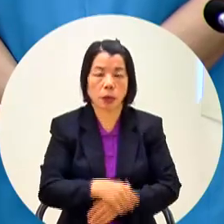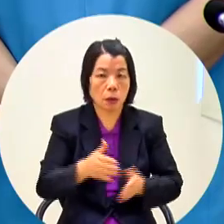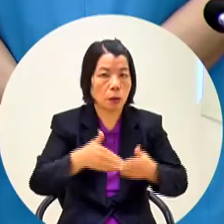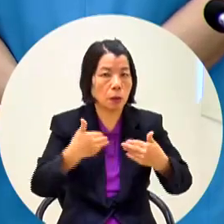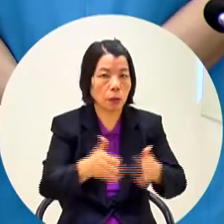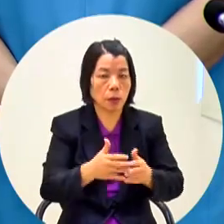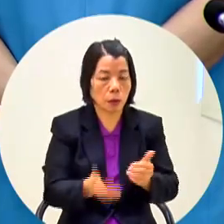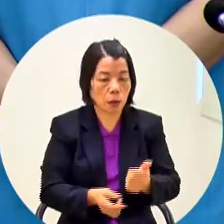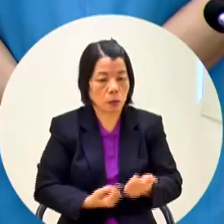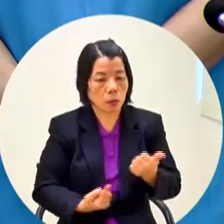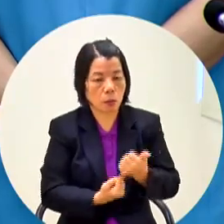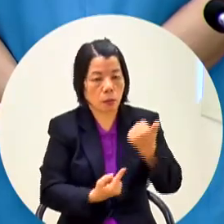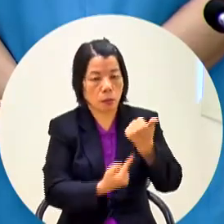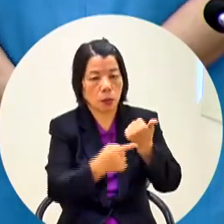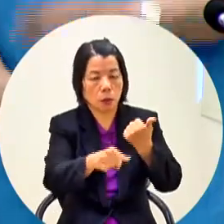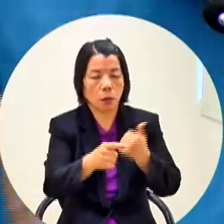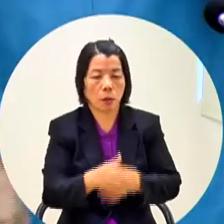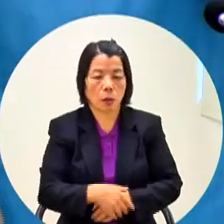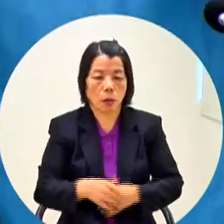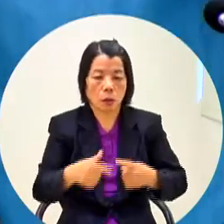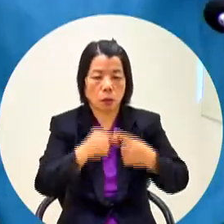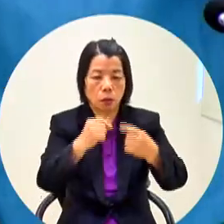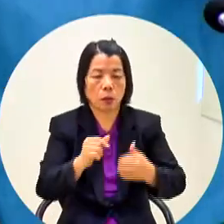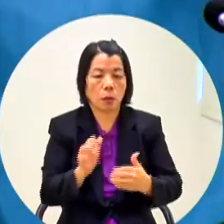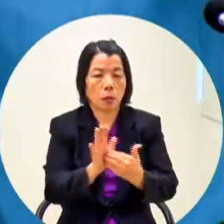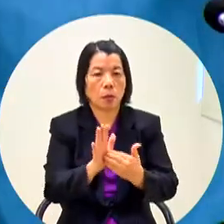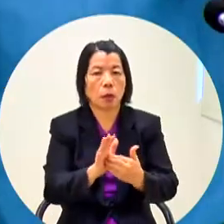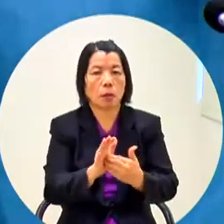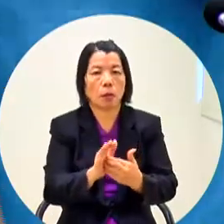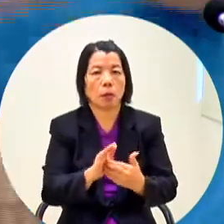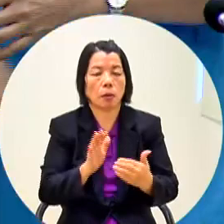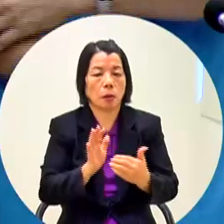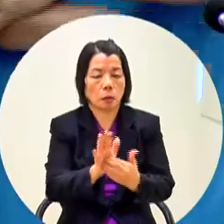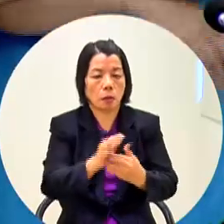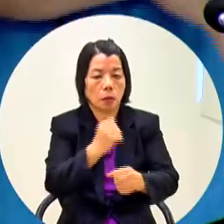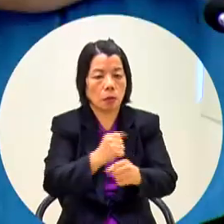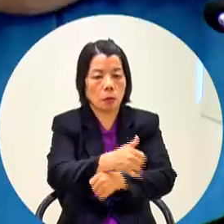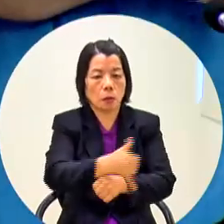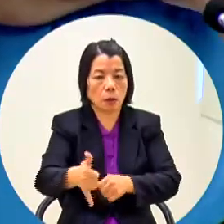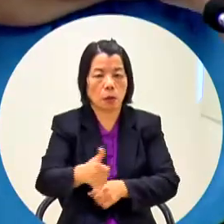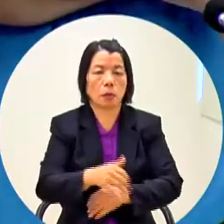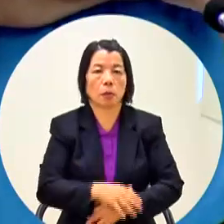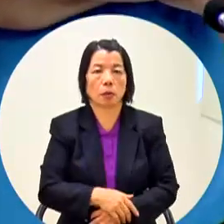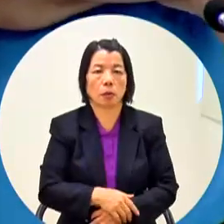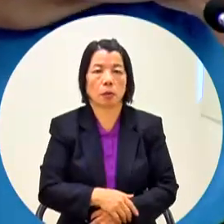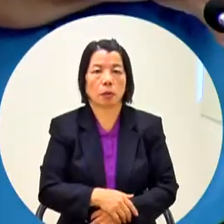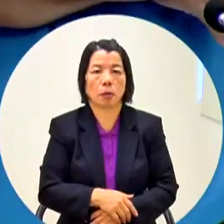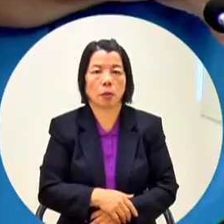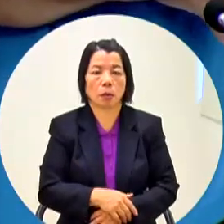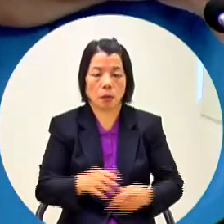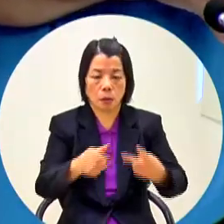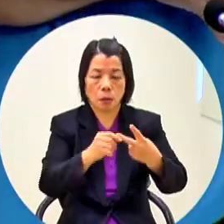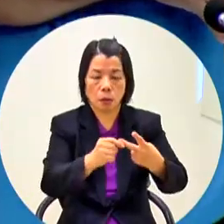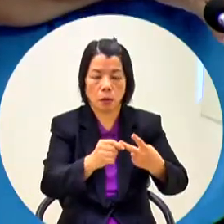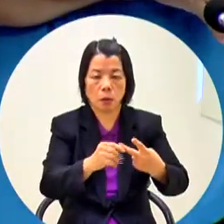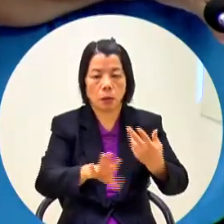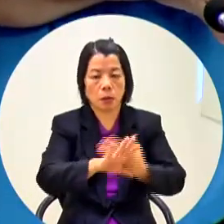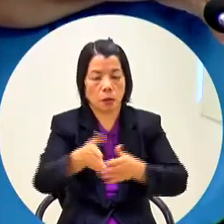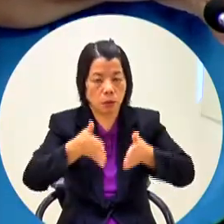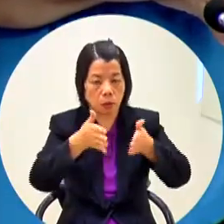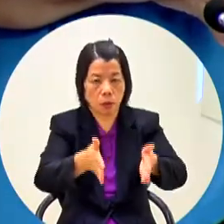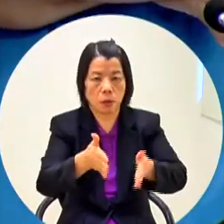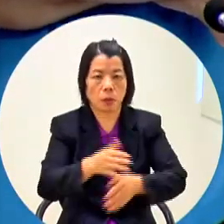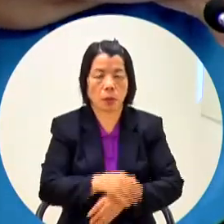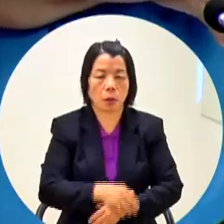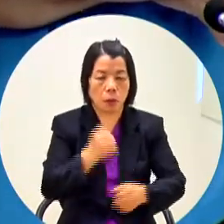激励一下我们第一线的防护人员？好，这是第一项。第二项就是另外针对